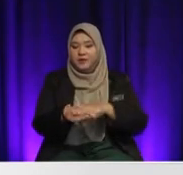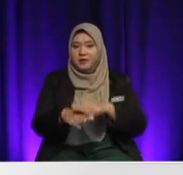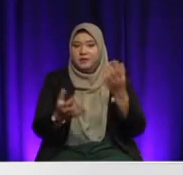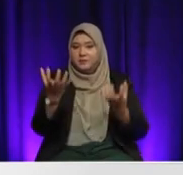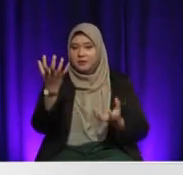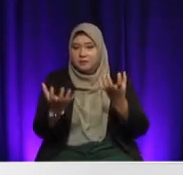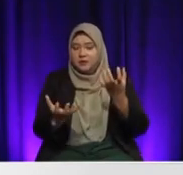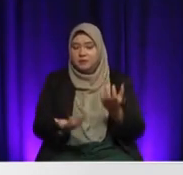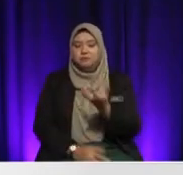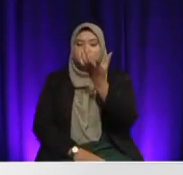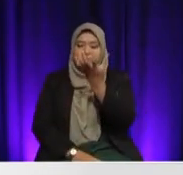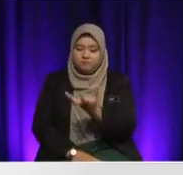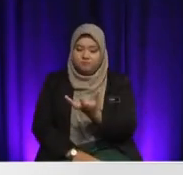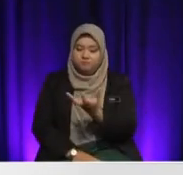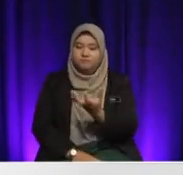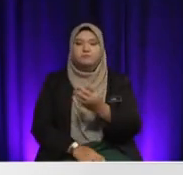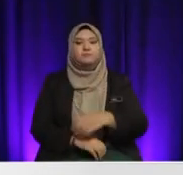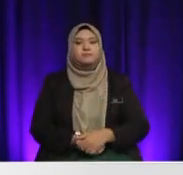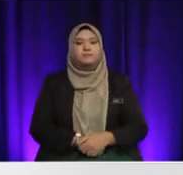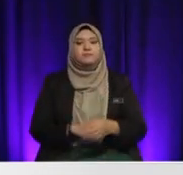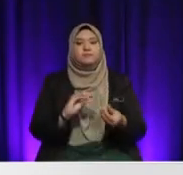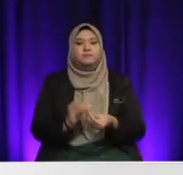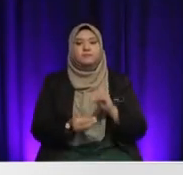Adawiyah. Langkah ketiga.